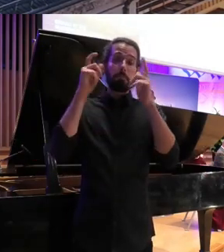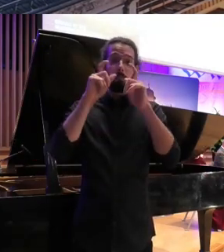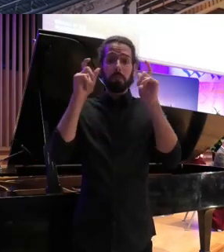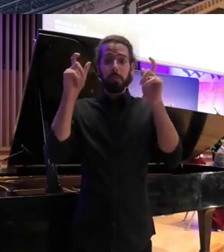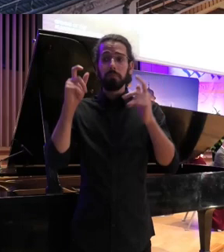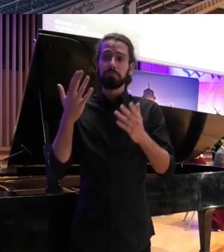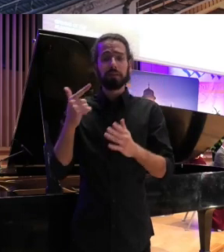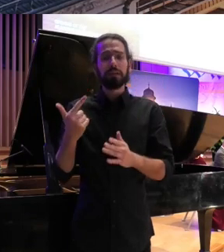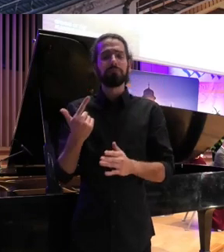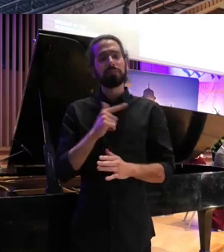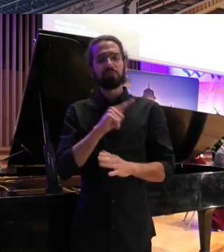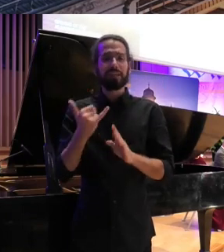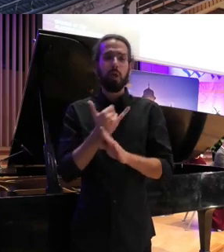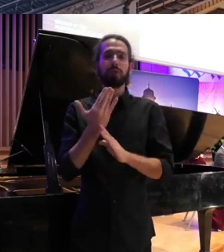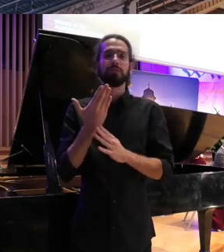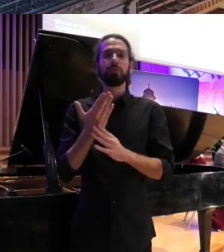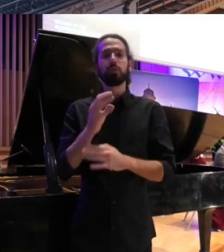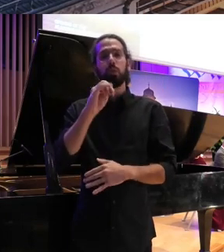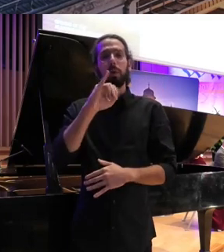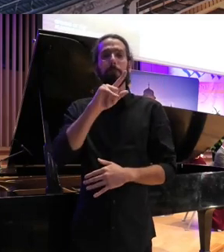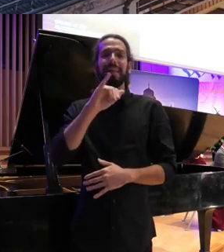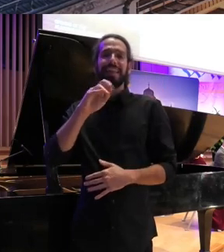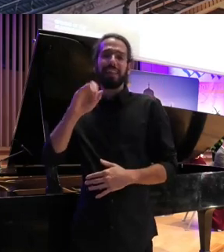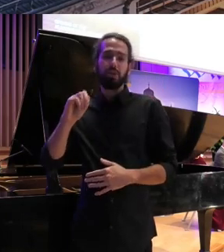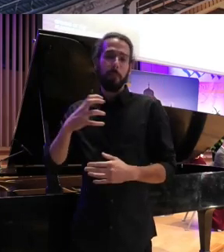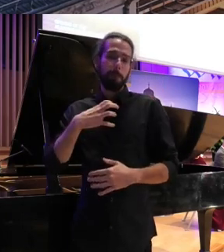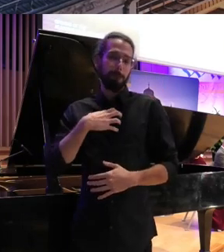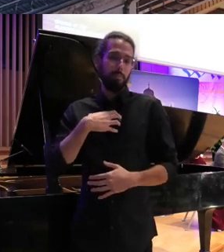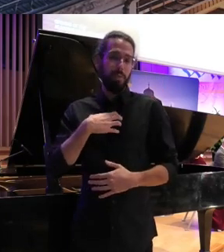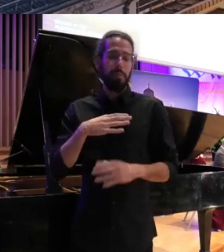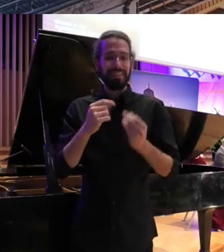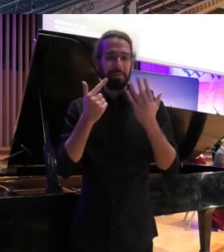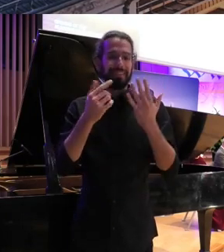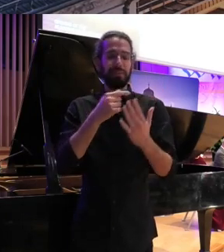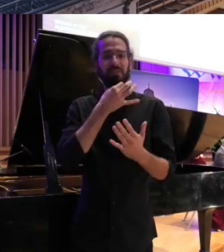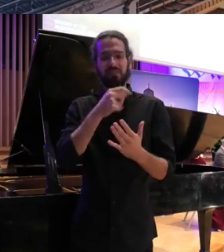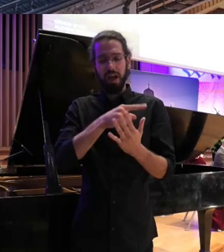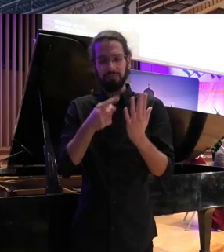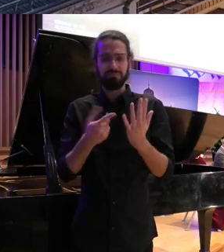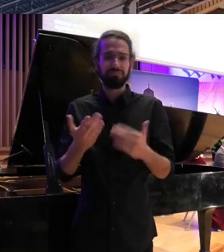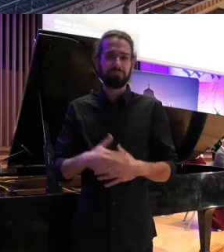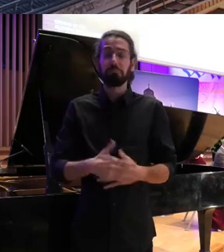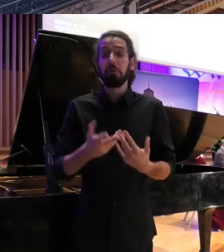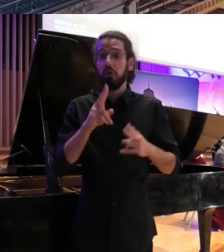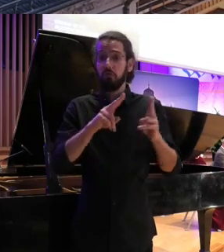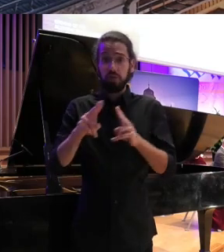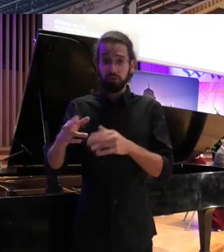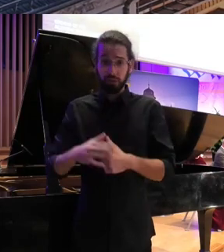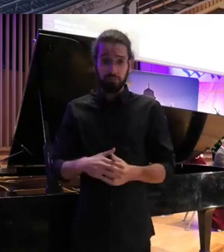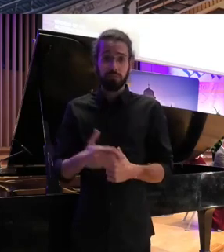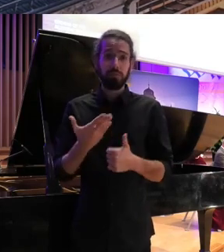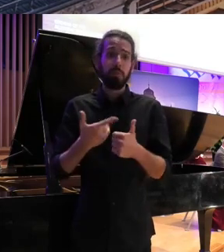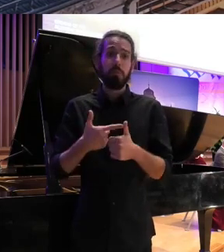Jahr 2000 rum wurden sogenannte Millennium-Probleme ausgegeben. Das sind 7 Fragestellungen. Da gibt es ganz verschiedene Dinge, auch irgendwie die Stabilität